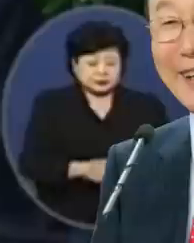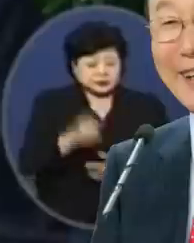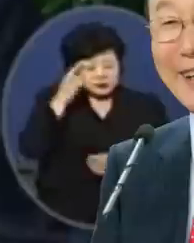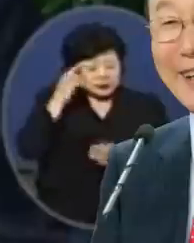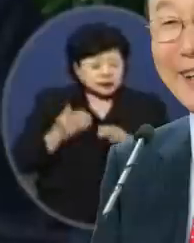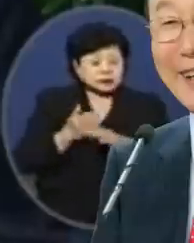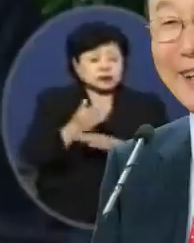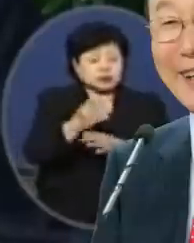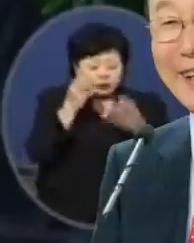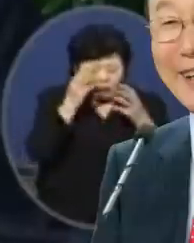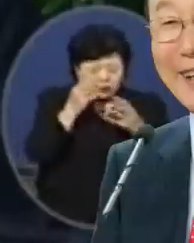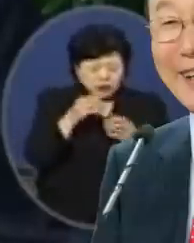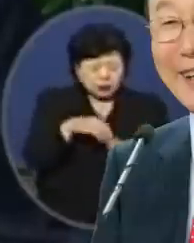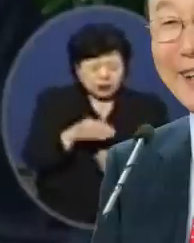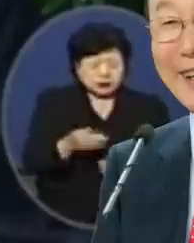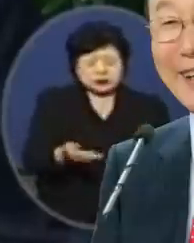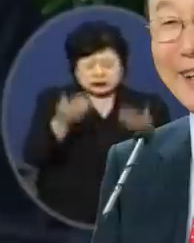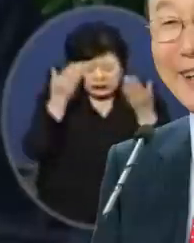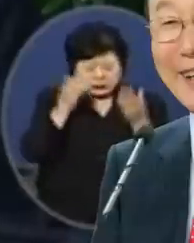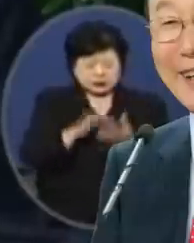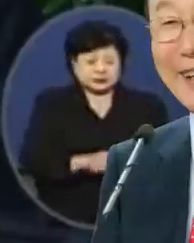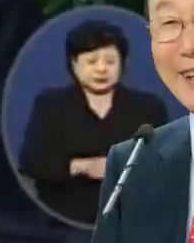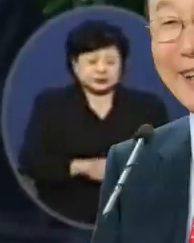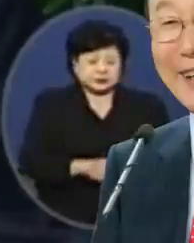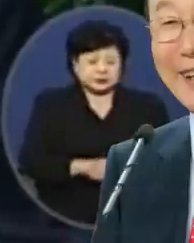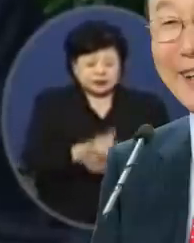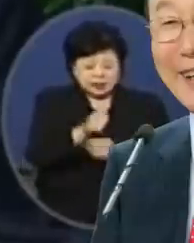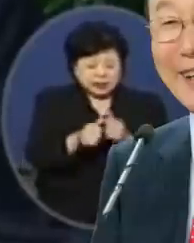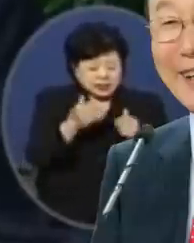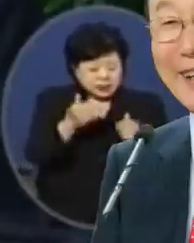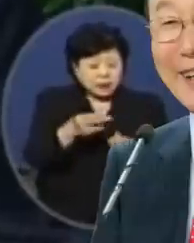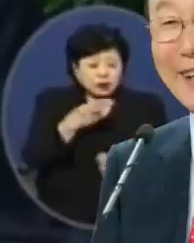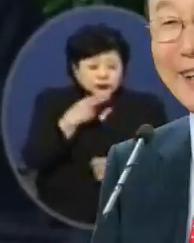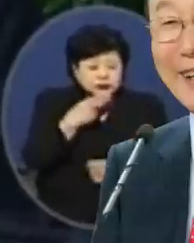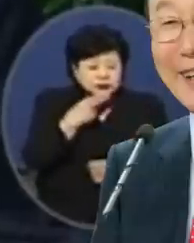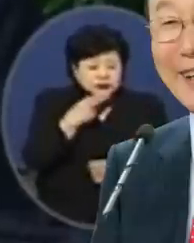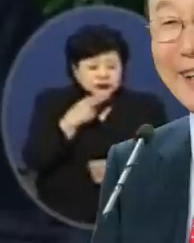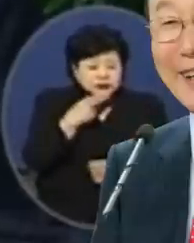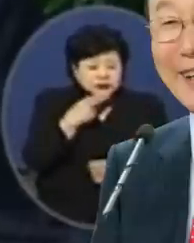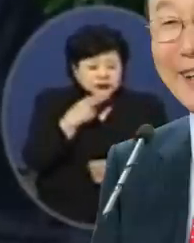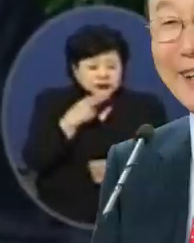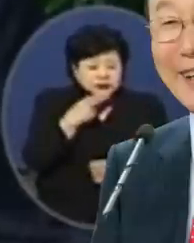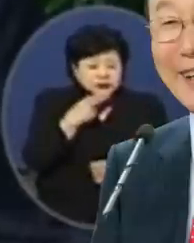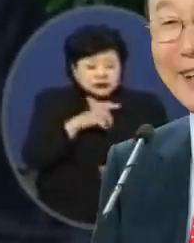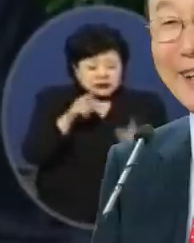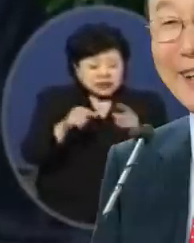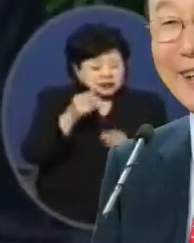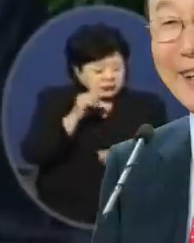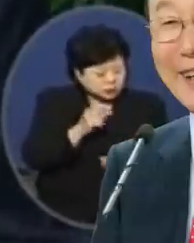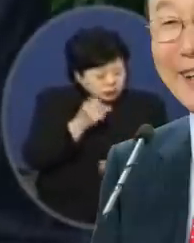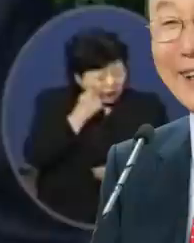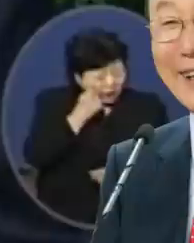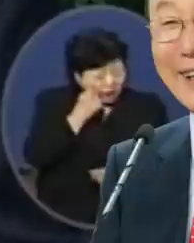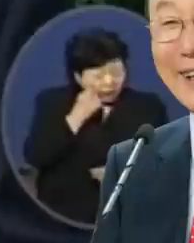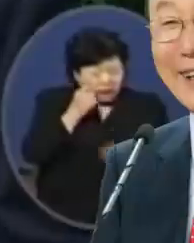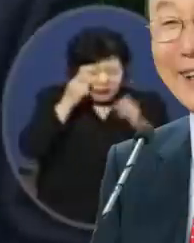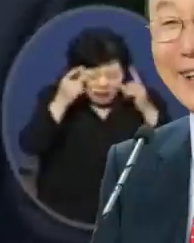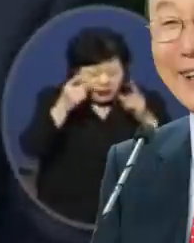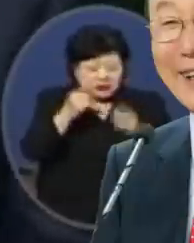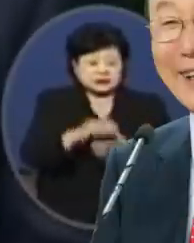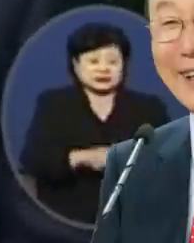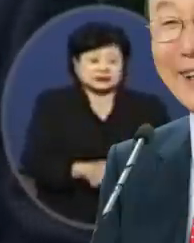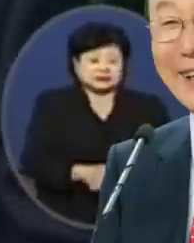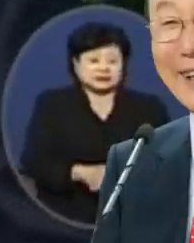상상할 수 없는 고난의 환경을 지나면서 하나님 없이는 살 수 없구나 하는 것을 깨달으라는